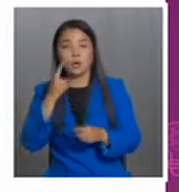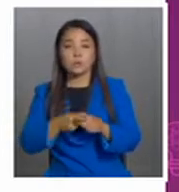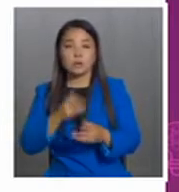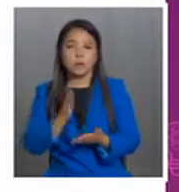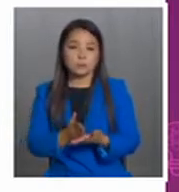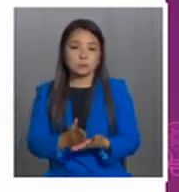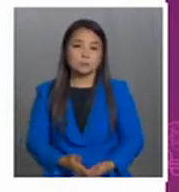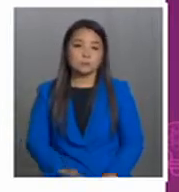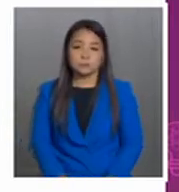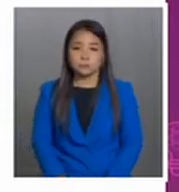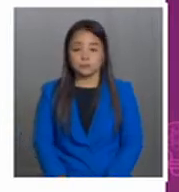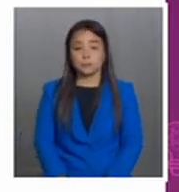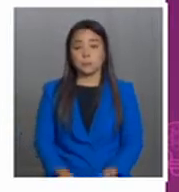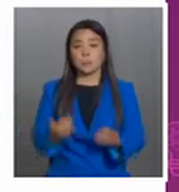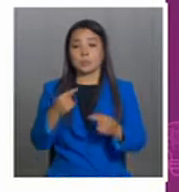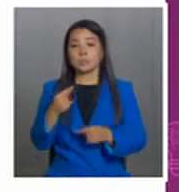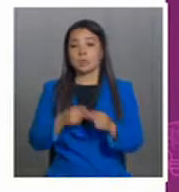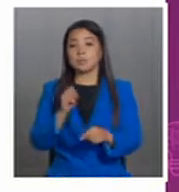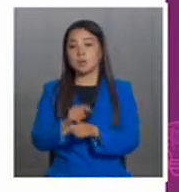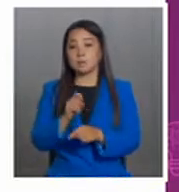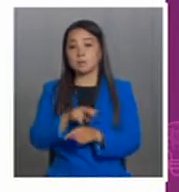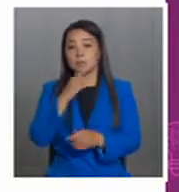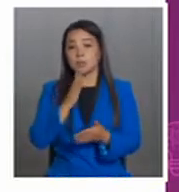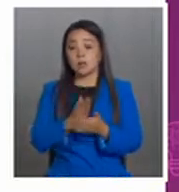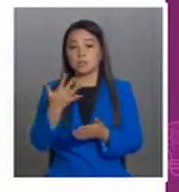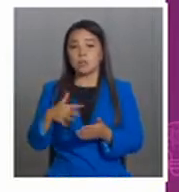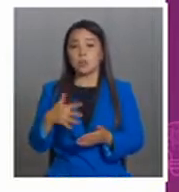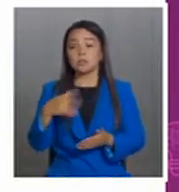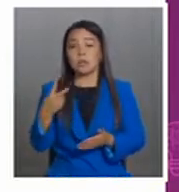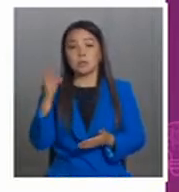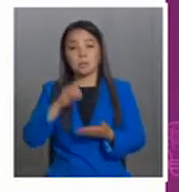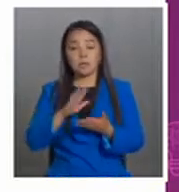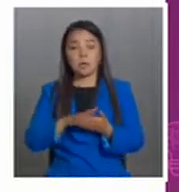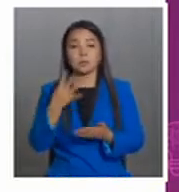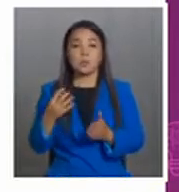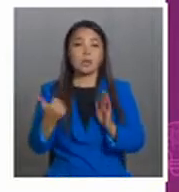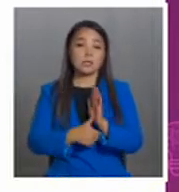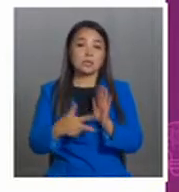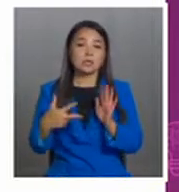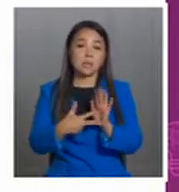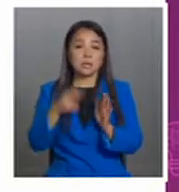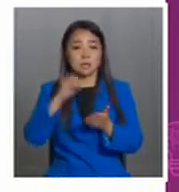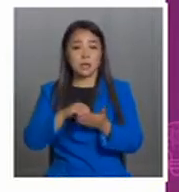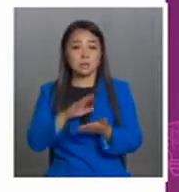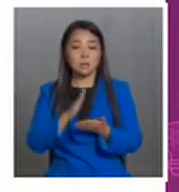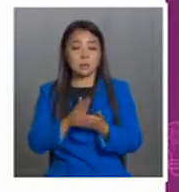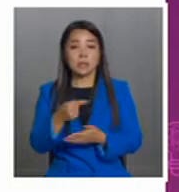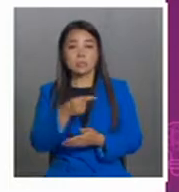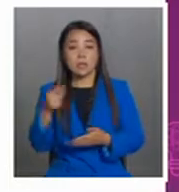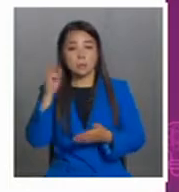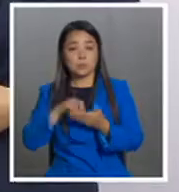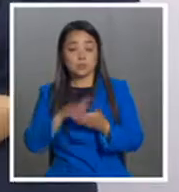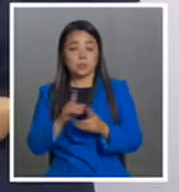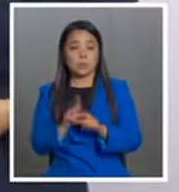екен. Ал енді келесі тапсырма. 52 санын 4, 6 және 8 сандарына кері пропорционал